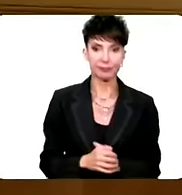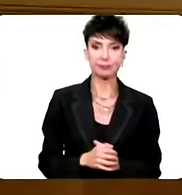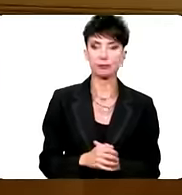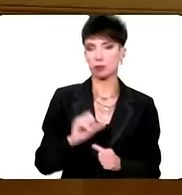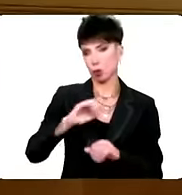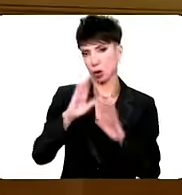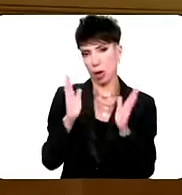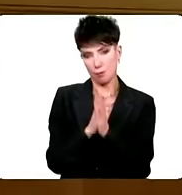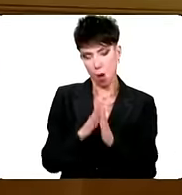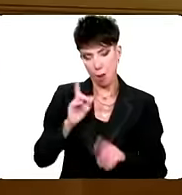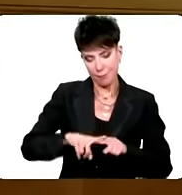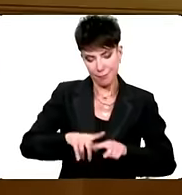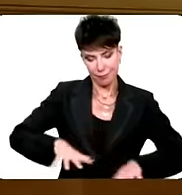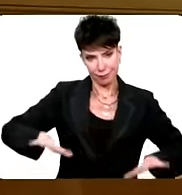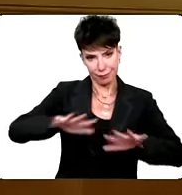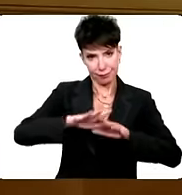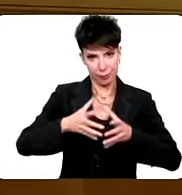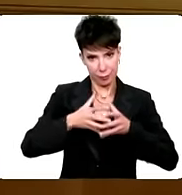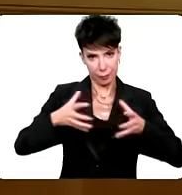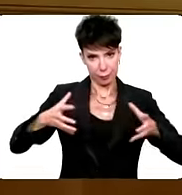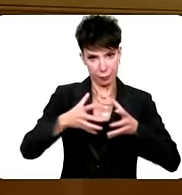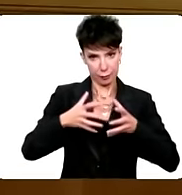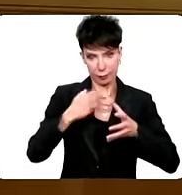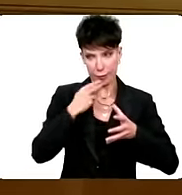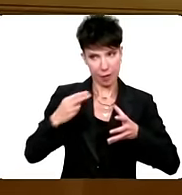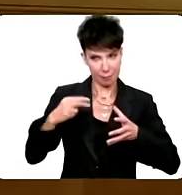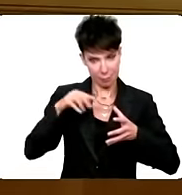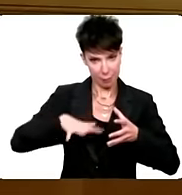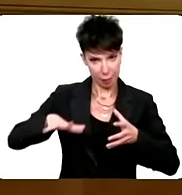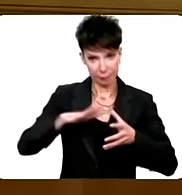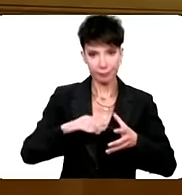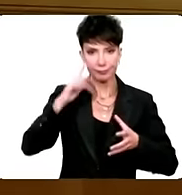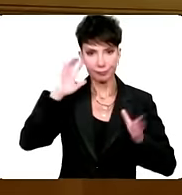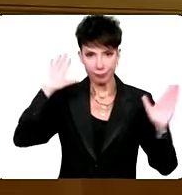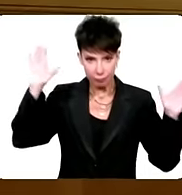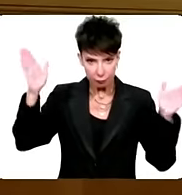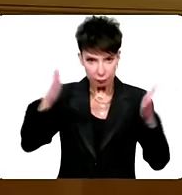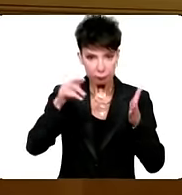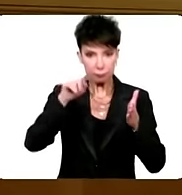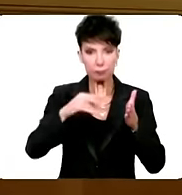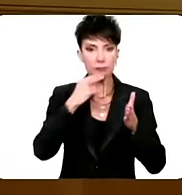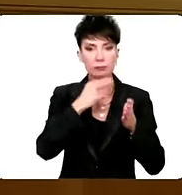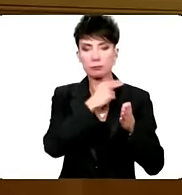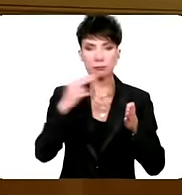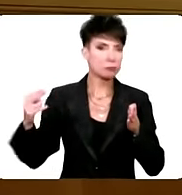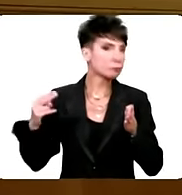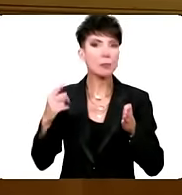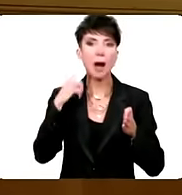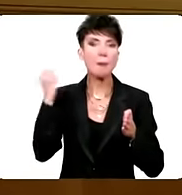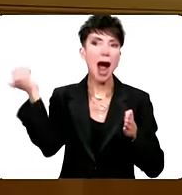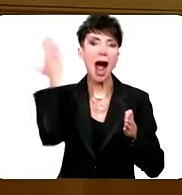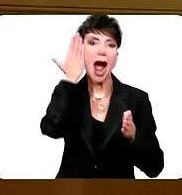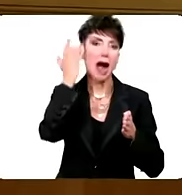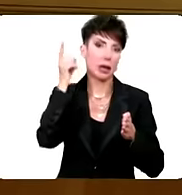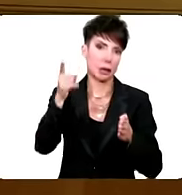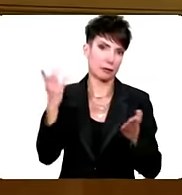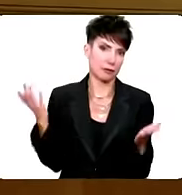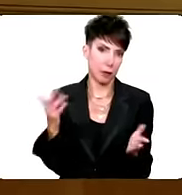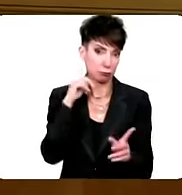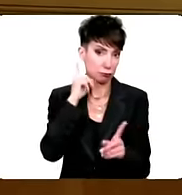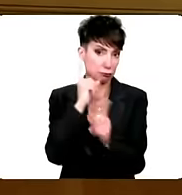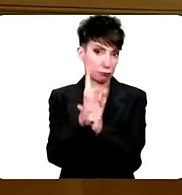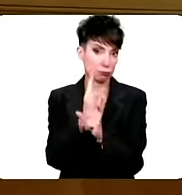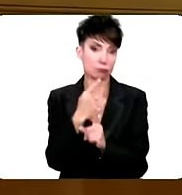Θα ξεκινήσω με τα δικά μας. Σας ανέφερα την ανάγκη να εστιαστούμε ακόμα πιο αποτελεσματικά στα ζητήματα της ακρίβειας, στον